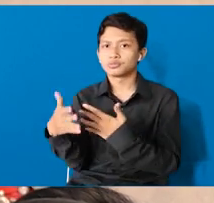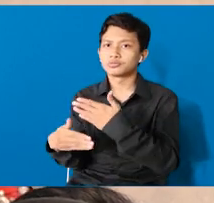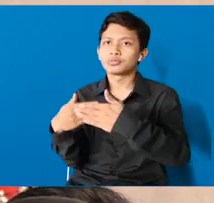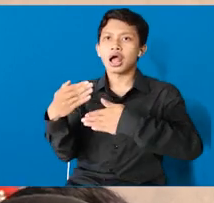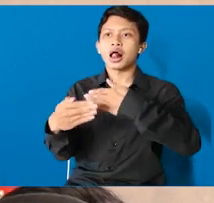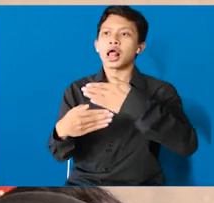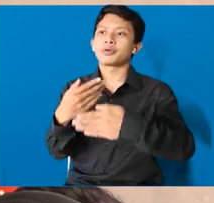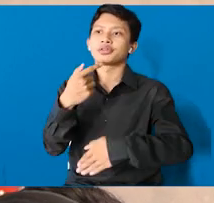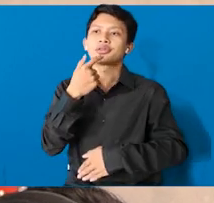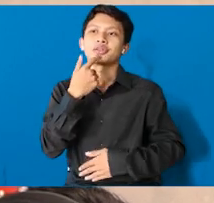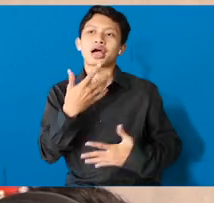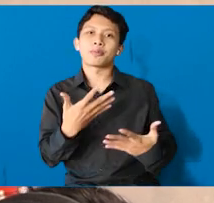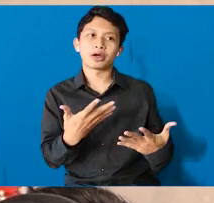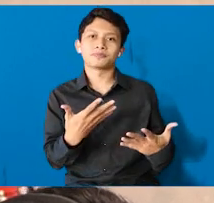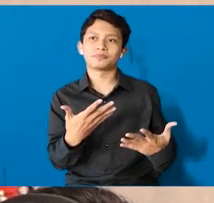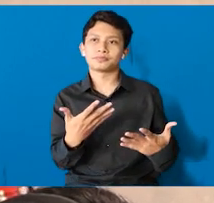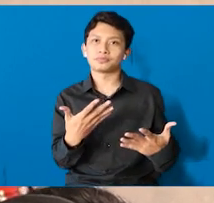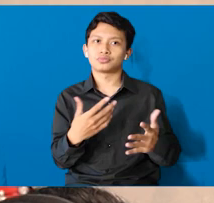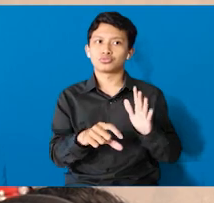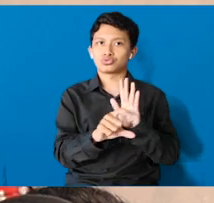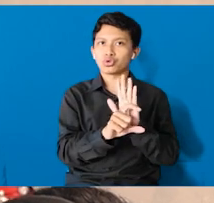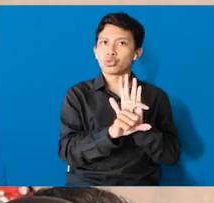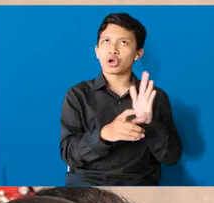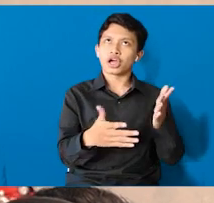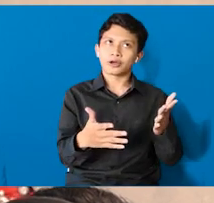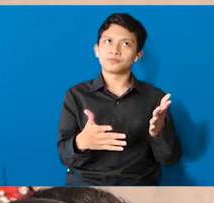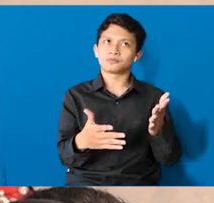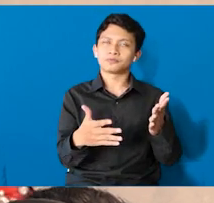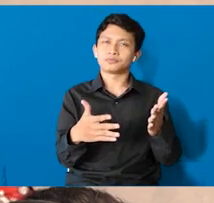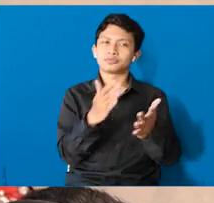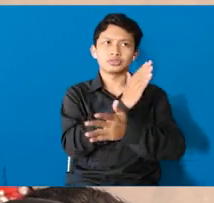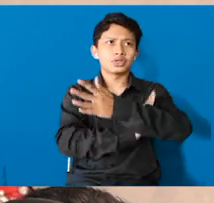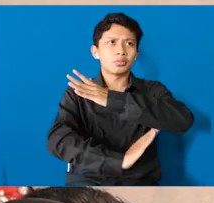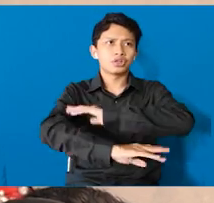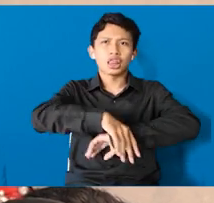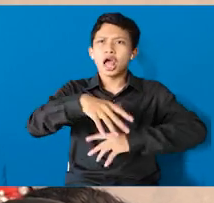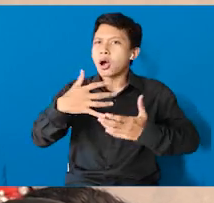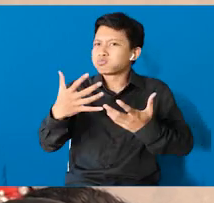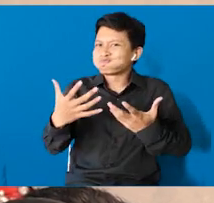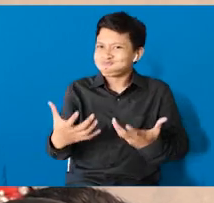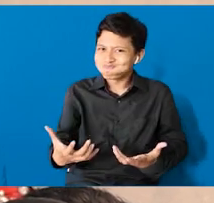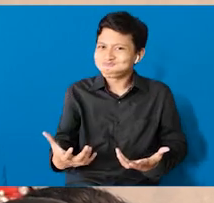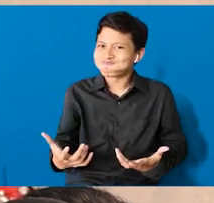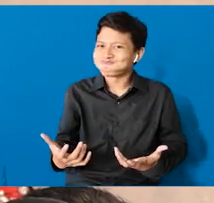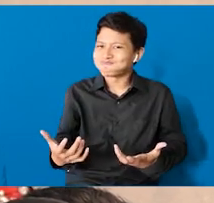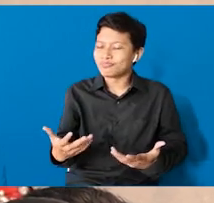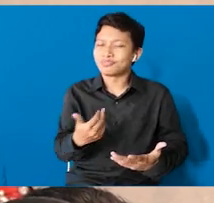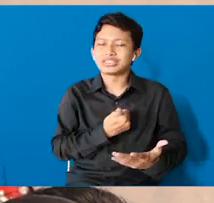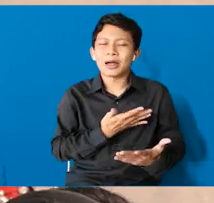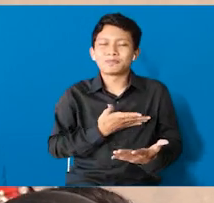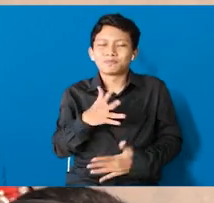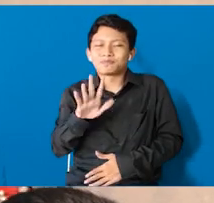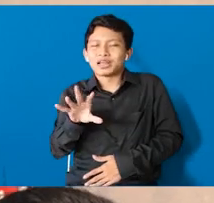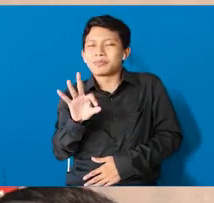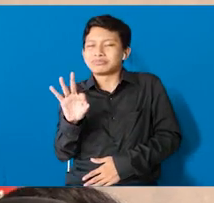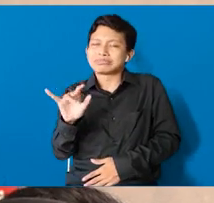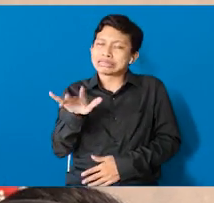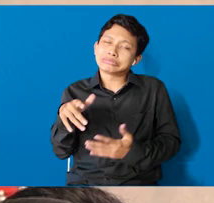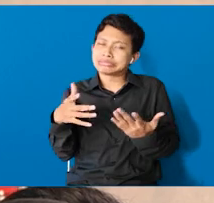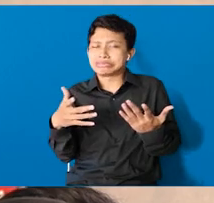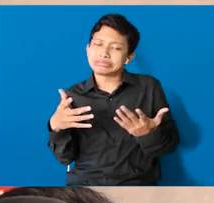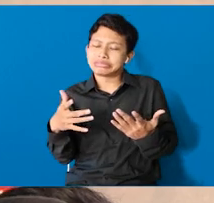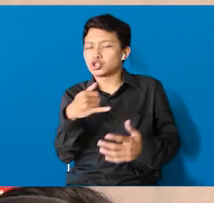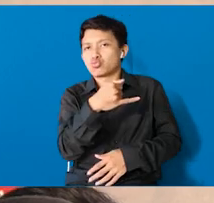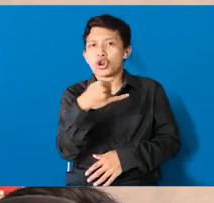mengalami apa yang pernah disabilitas berat. Jadi kan tidak selalu tiap bulan kita bisa ikut kekurangan. Meskipun